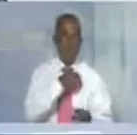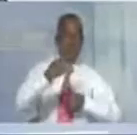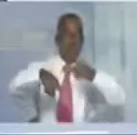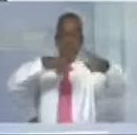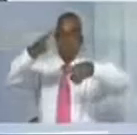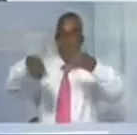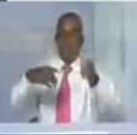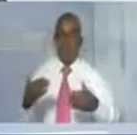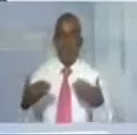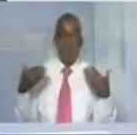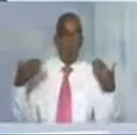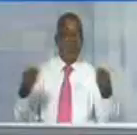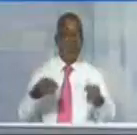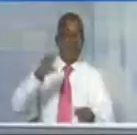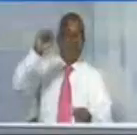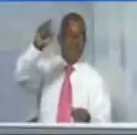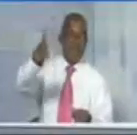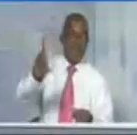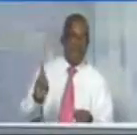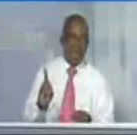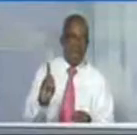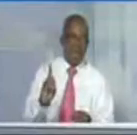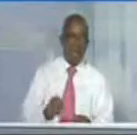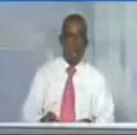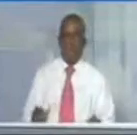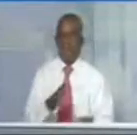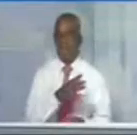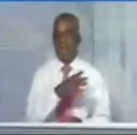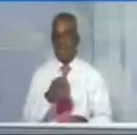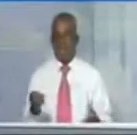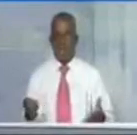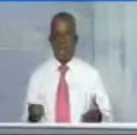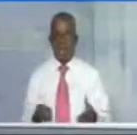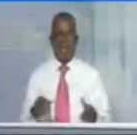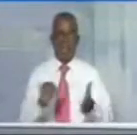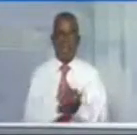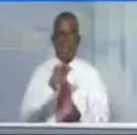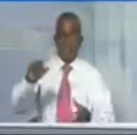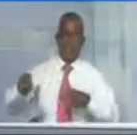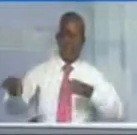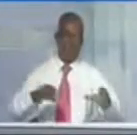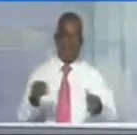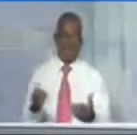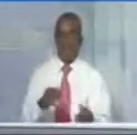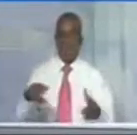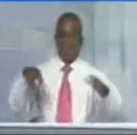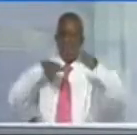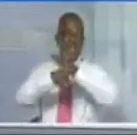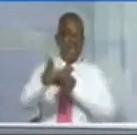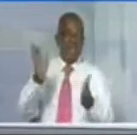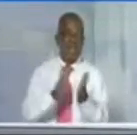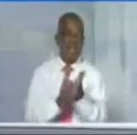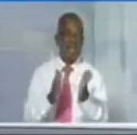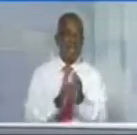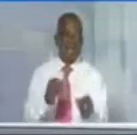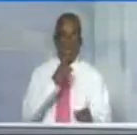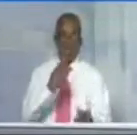Rendons-nous à San Pedro. À San Pedro, comme partout en Côte d'Ivoire, la rentrée scolaire est effective pour l'année scolaire